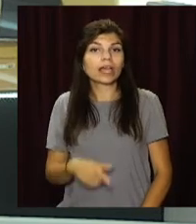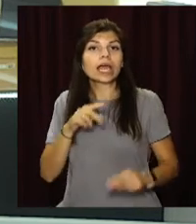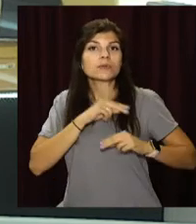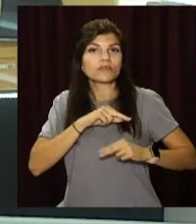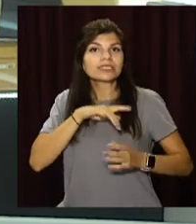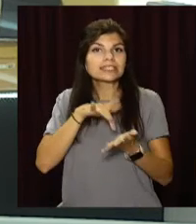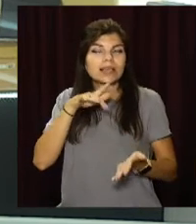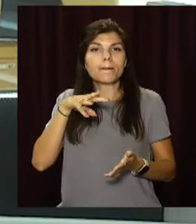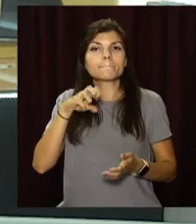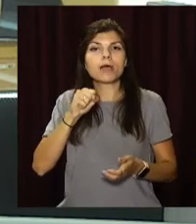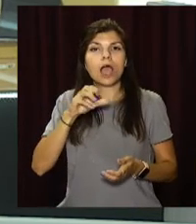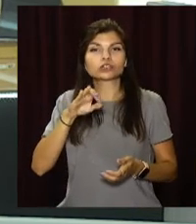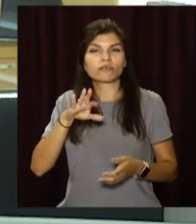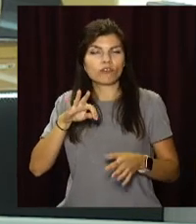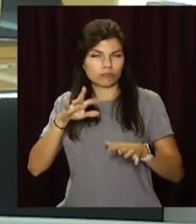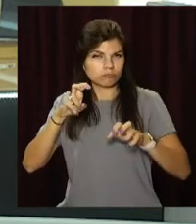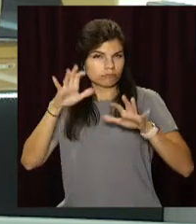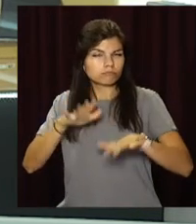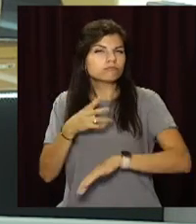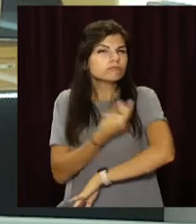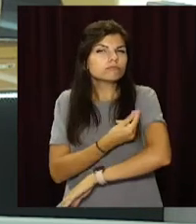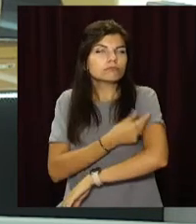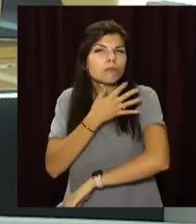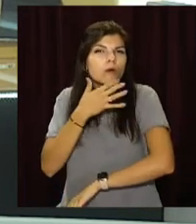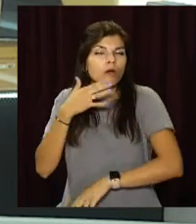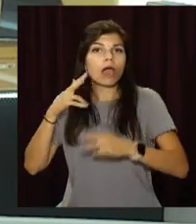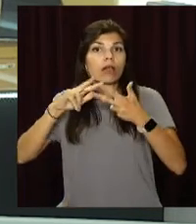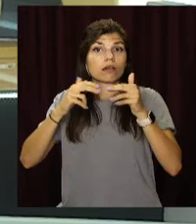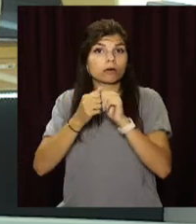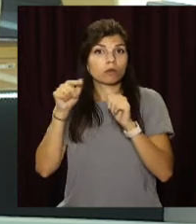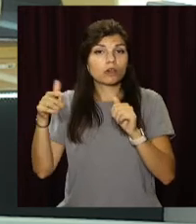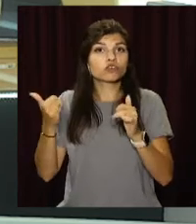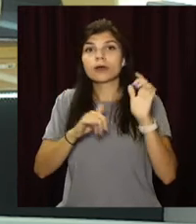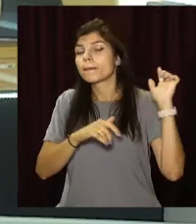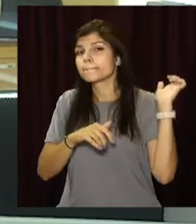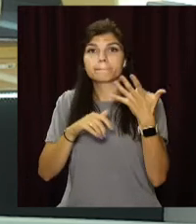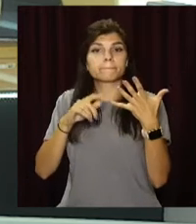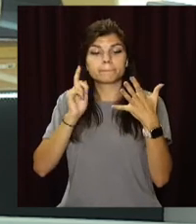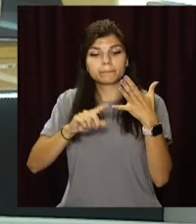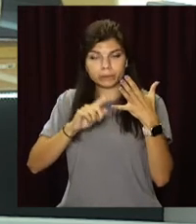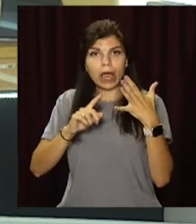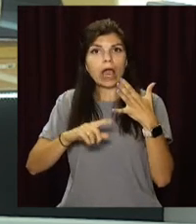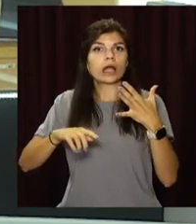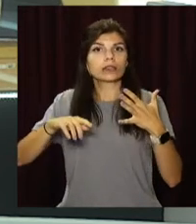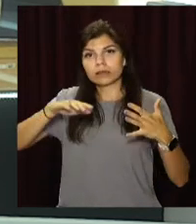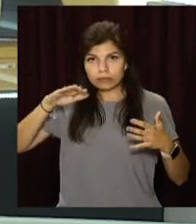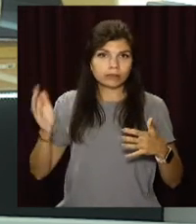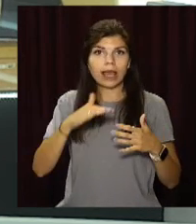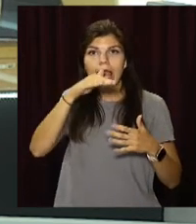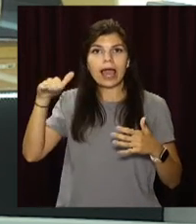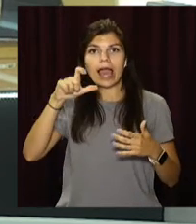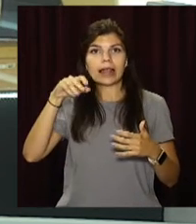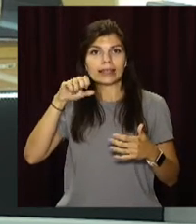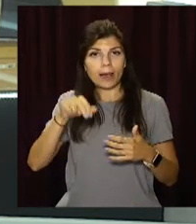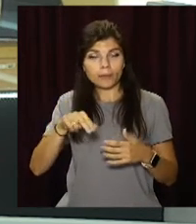Запрацював центр масової вакцинації в Кам'янському. В Україні стартував вже 5-й етап загальноукраїнської імунізації, тож щеплення